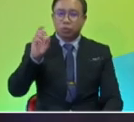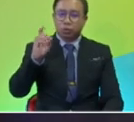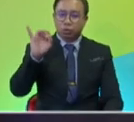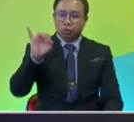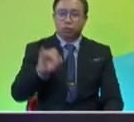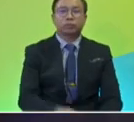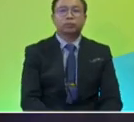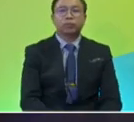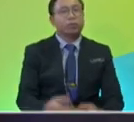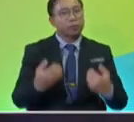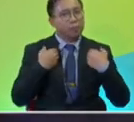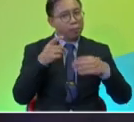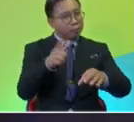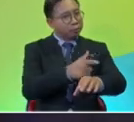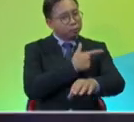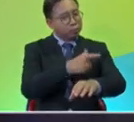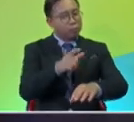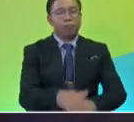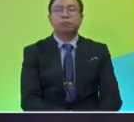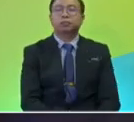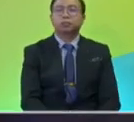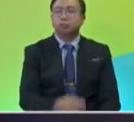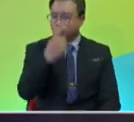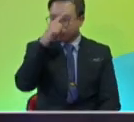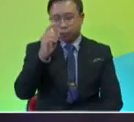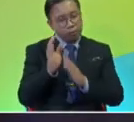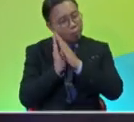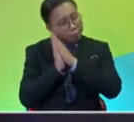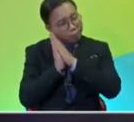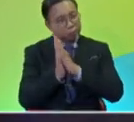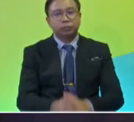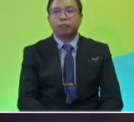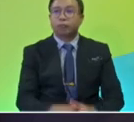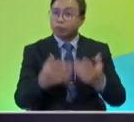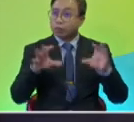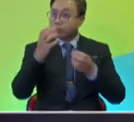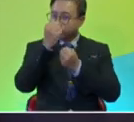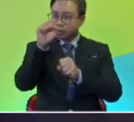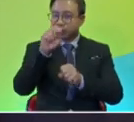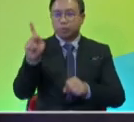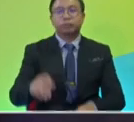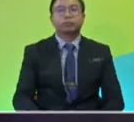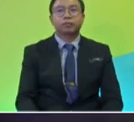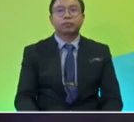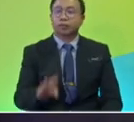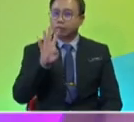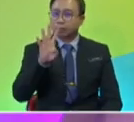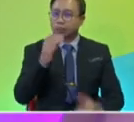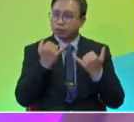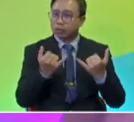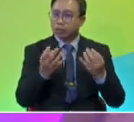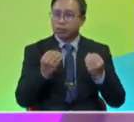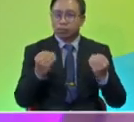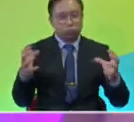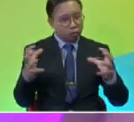kan ada lagu apa orang kata lagu untuk tidur pun ada jadi Cikgu dah siapkan Cikgu ada empat sekarang kita nak cantumkan